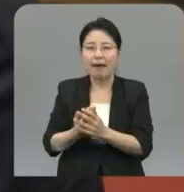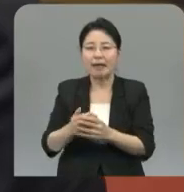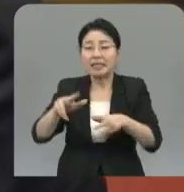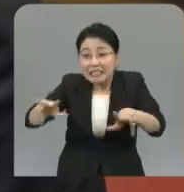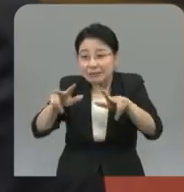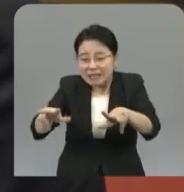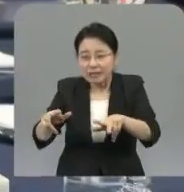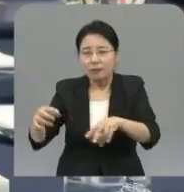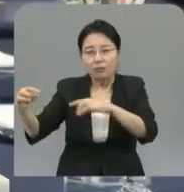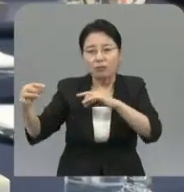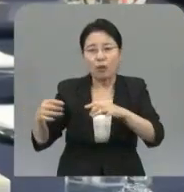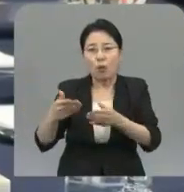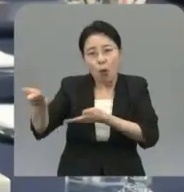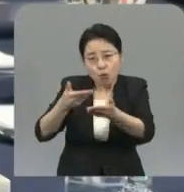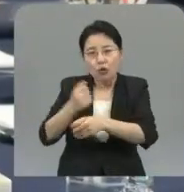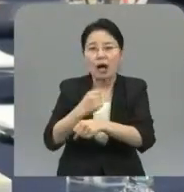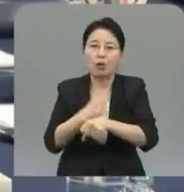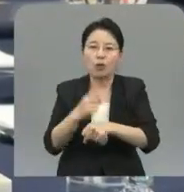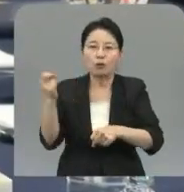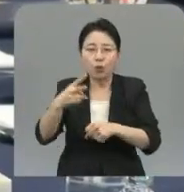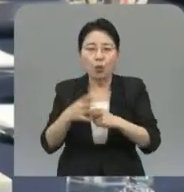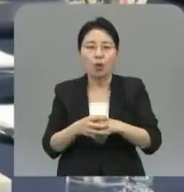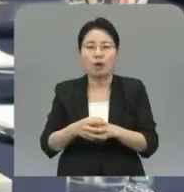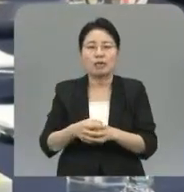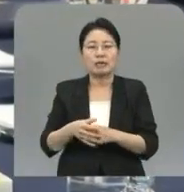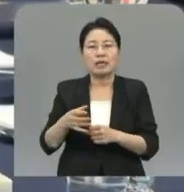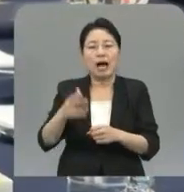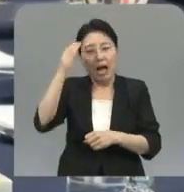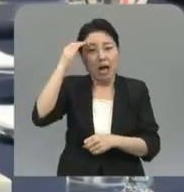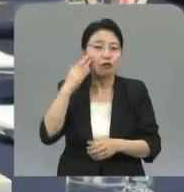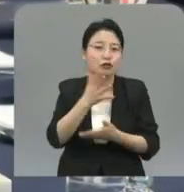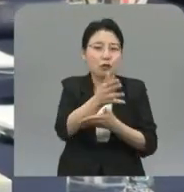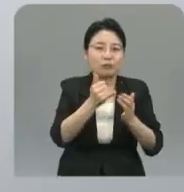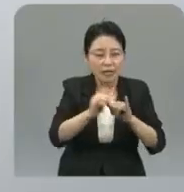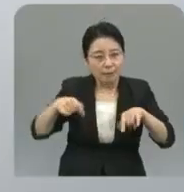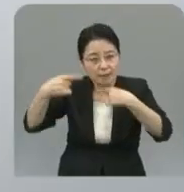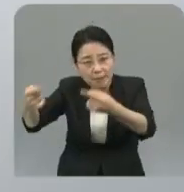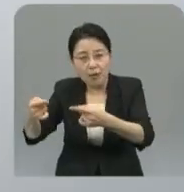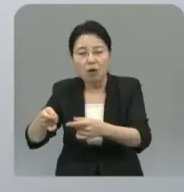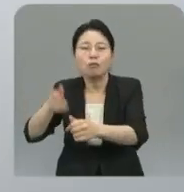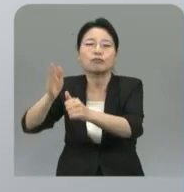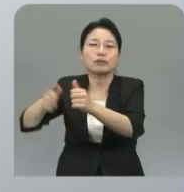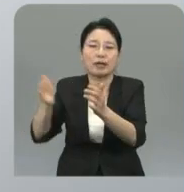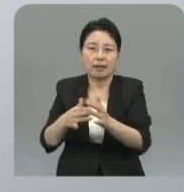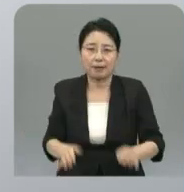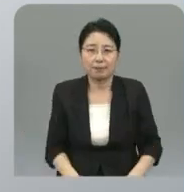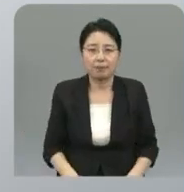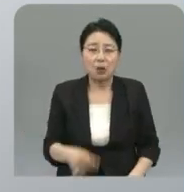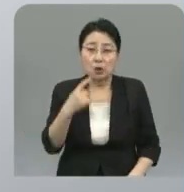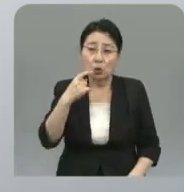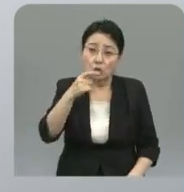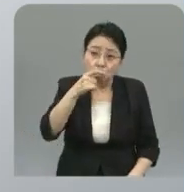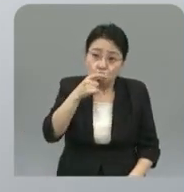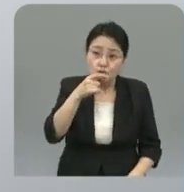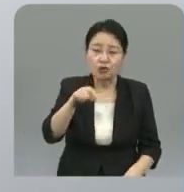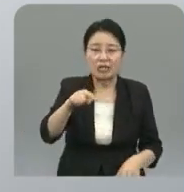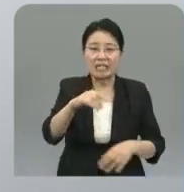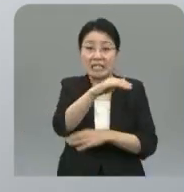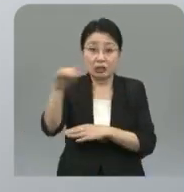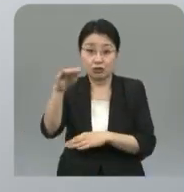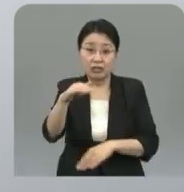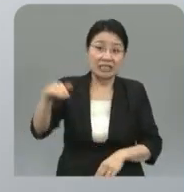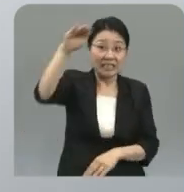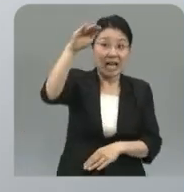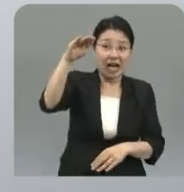Traité de l'Atlantique Nord les 11 et 12 juillet c'était la tête d'une demi-heure à bien évidemment été dominée par le dossier